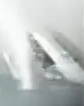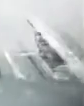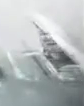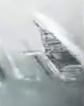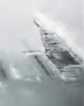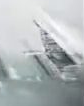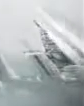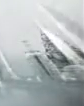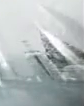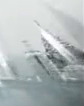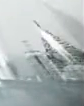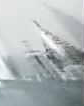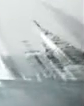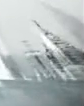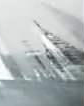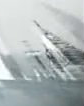ม.ค